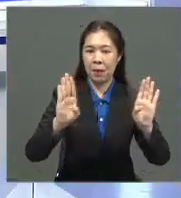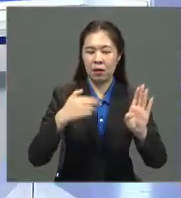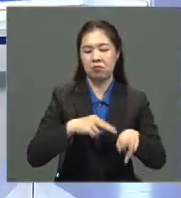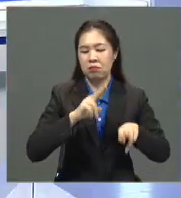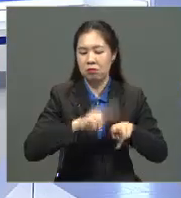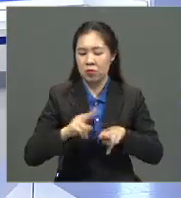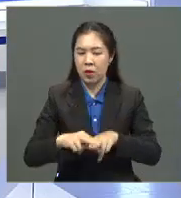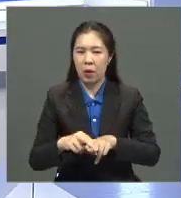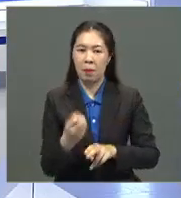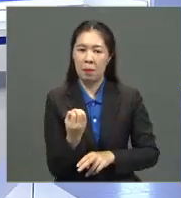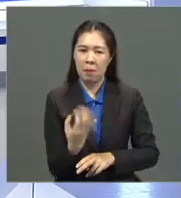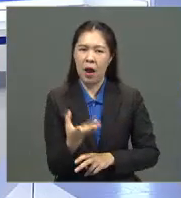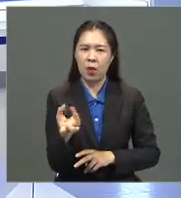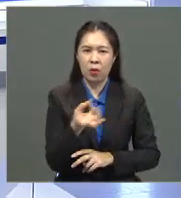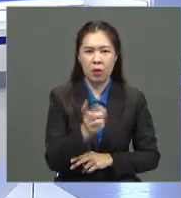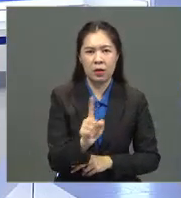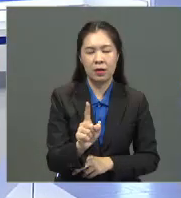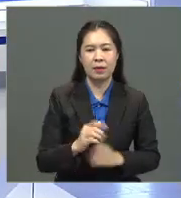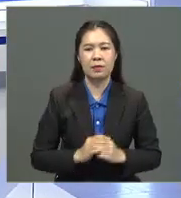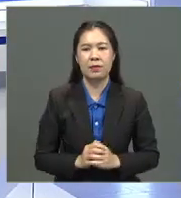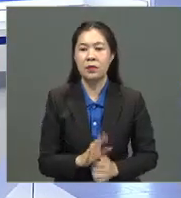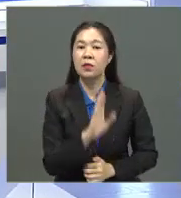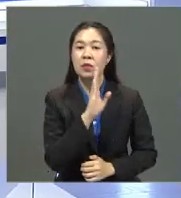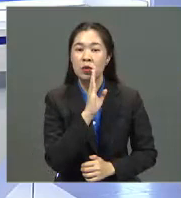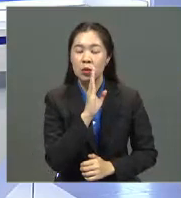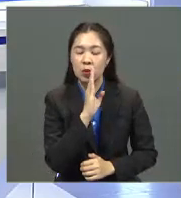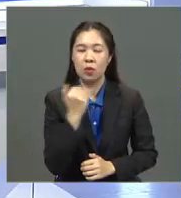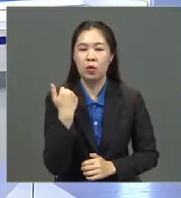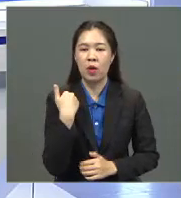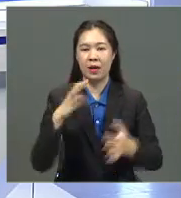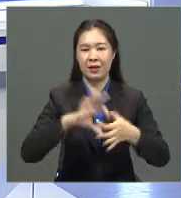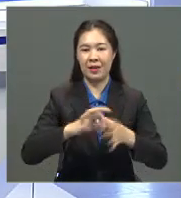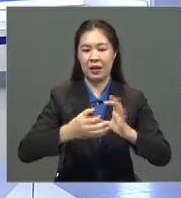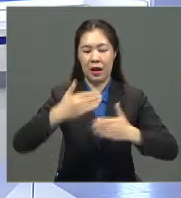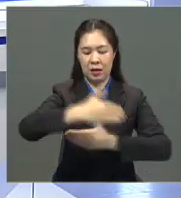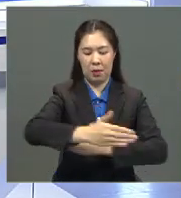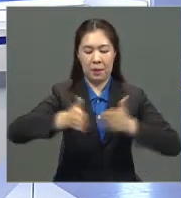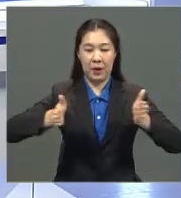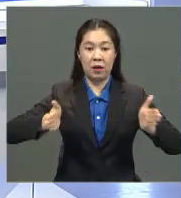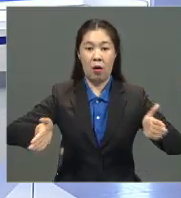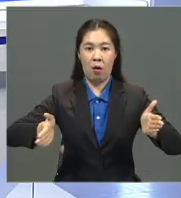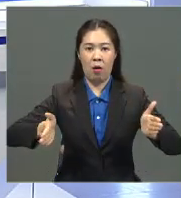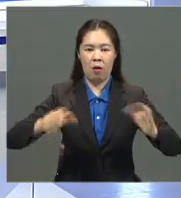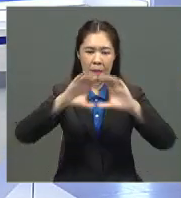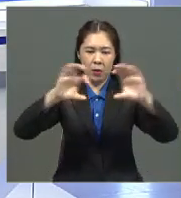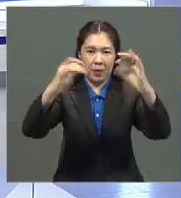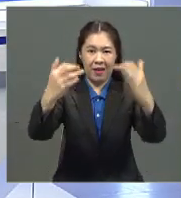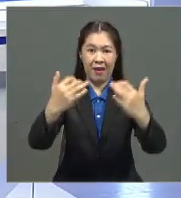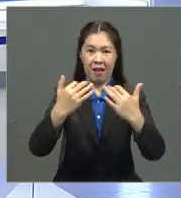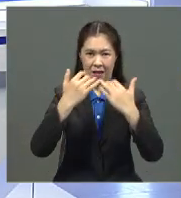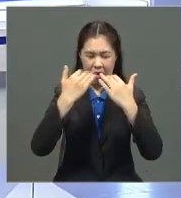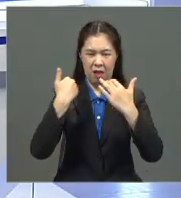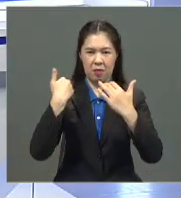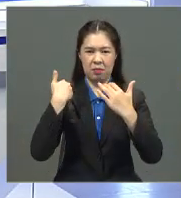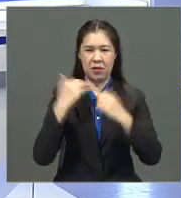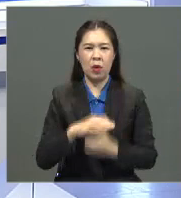คนชมจะมากน้อยแค่ไหนจะมาทักษิณก็บอกว่าถ้าเกิดเป็นกีฬาในสถานที่ปิดคือเป็นอารมณ์เนี่ยใช้แอร์จะเป็น